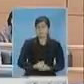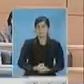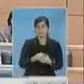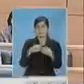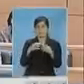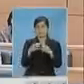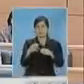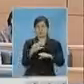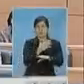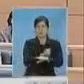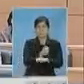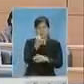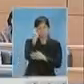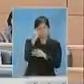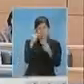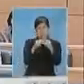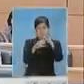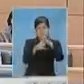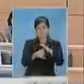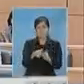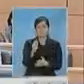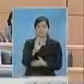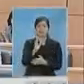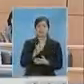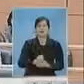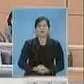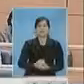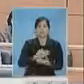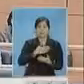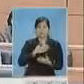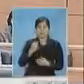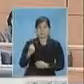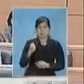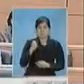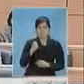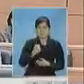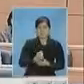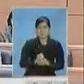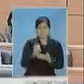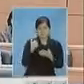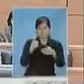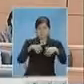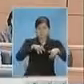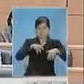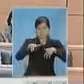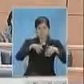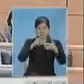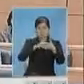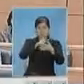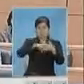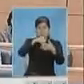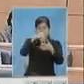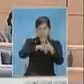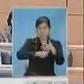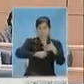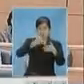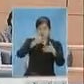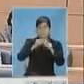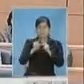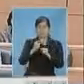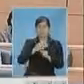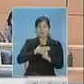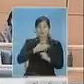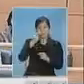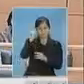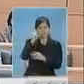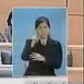เมืองฝ่ายตรงข้ามไม่ได้ฮะจริงอยู่ครับเราได้รับอำนาจมาจากเสียงข้างมากแต่เราต้องใช้อำนาจนั้นเพื่อประโยชน์ของคน